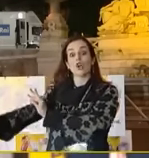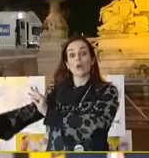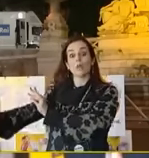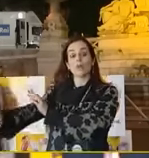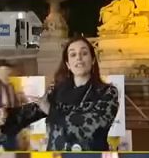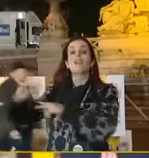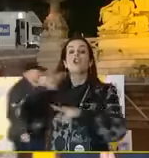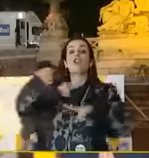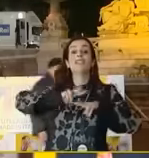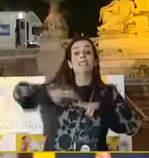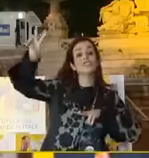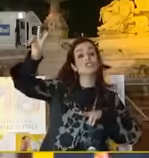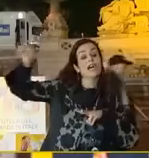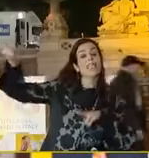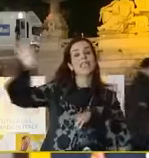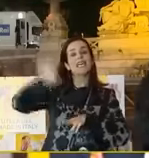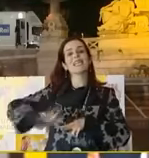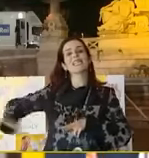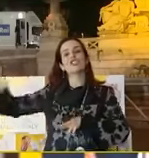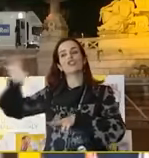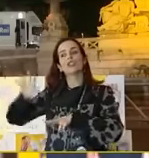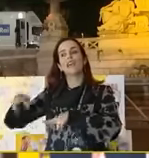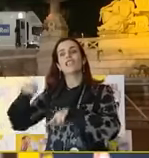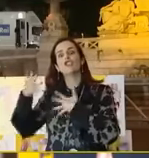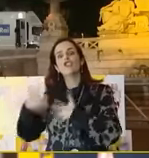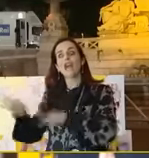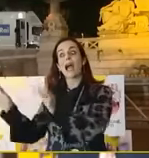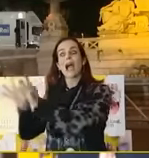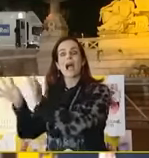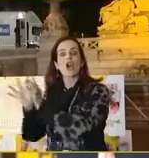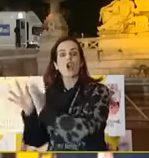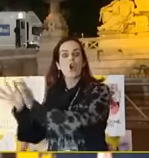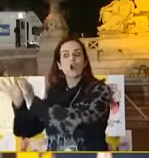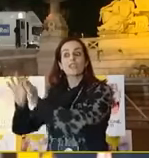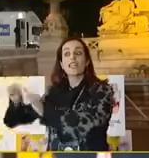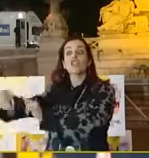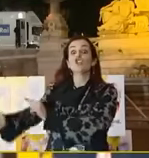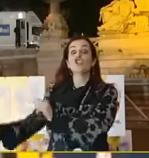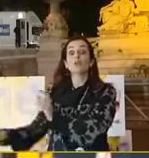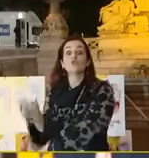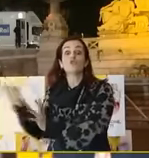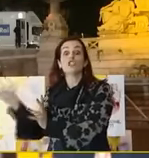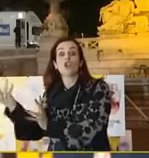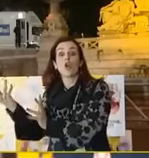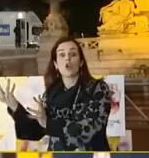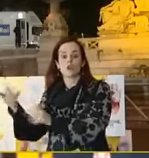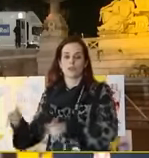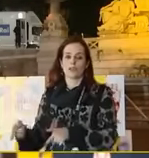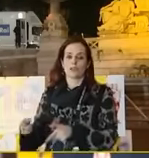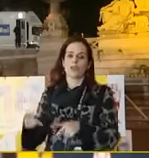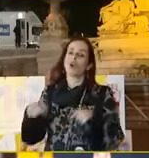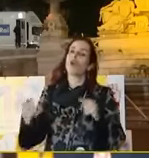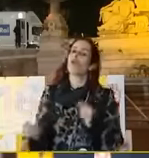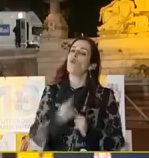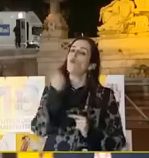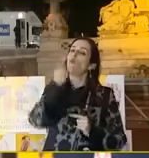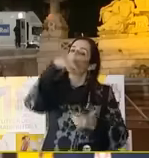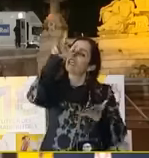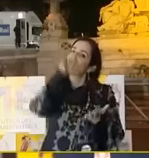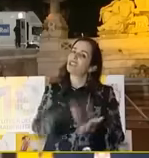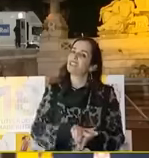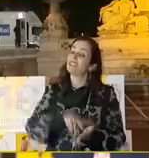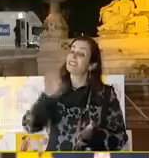che a livello regionale. Che cosa succederà dopo? L'unica certezza, se non dovesse vincere il 5 Stelle, ma così non